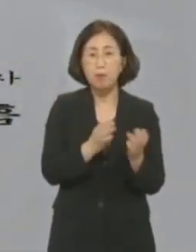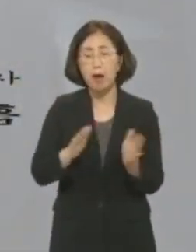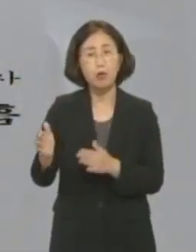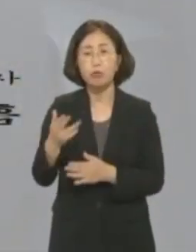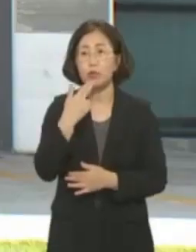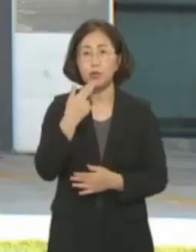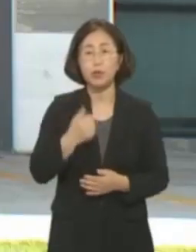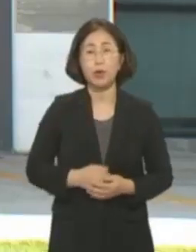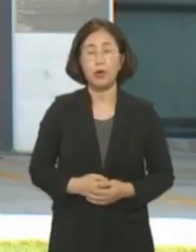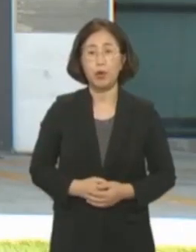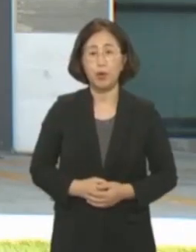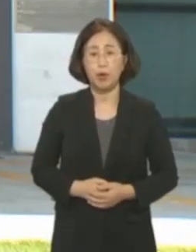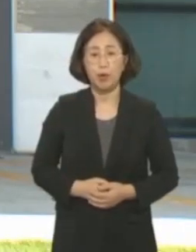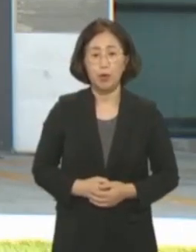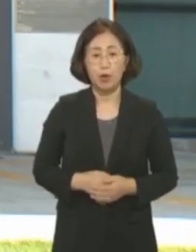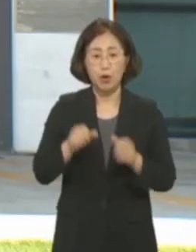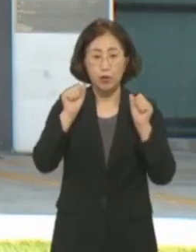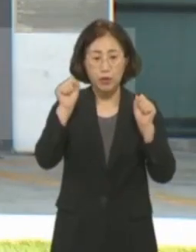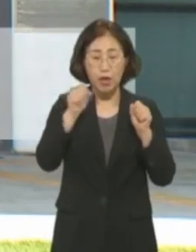없다는 겁니다